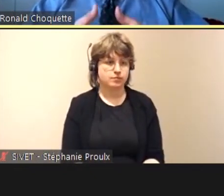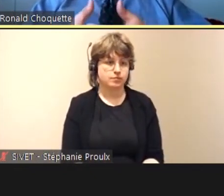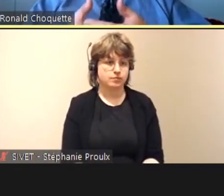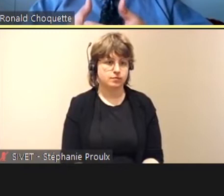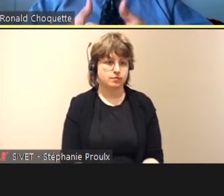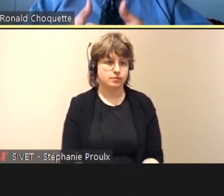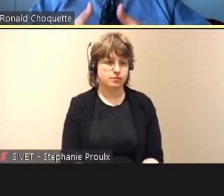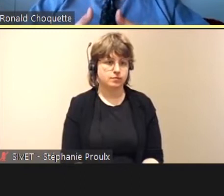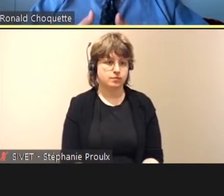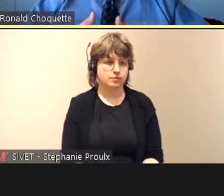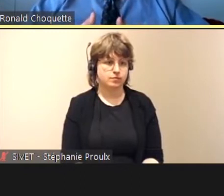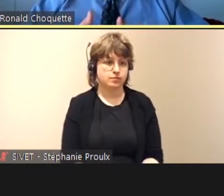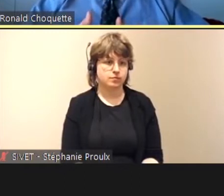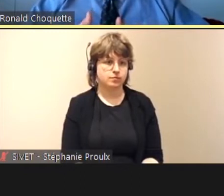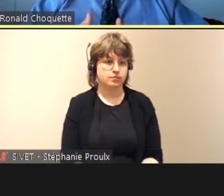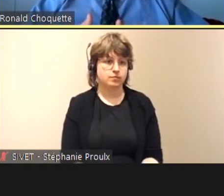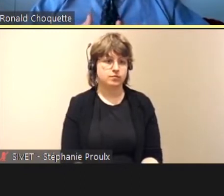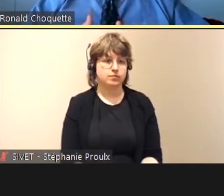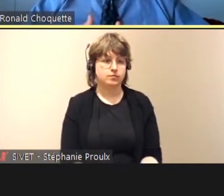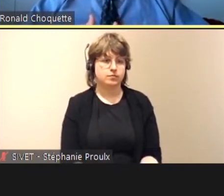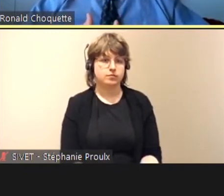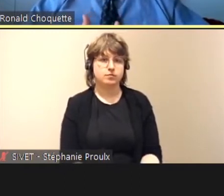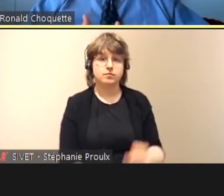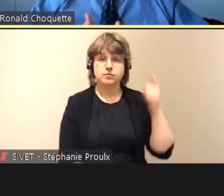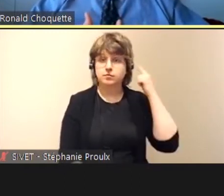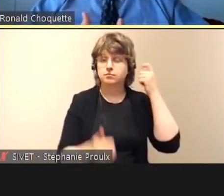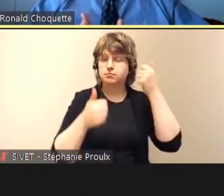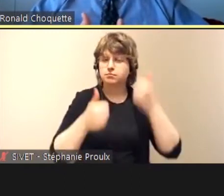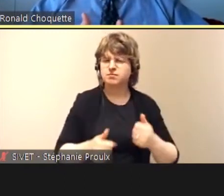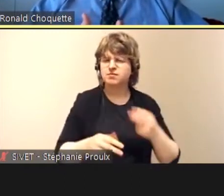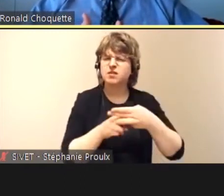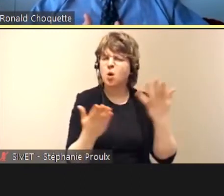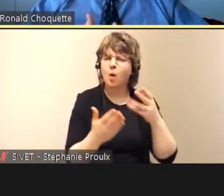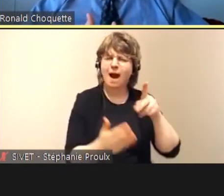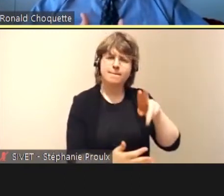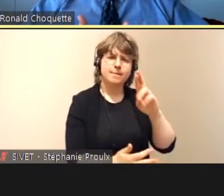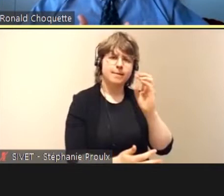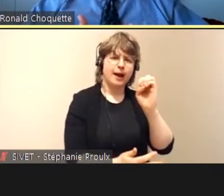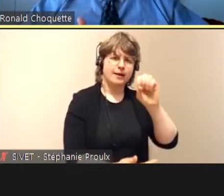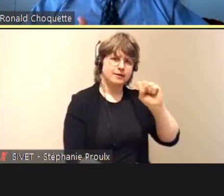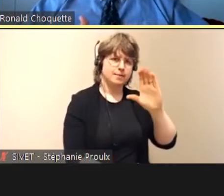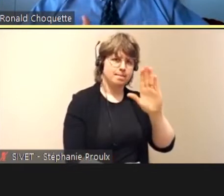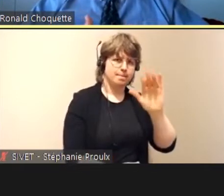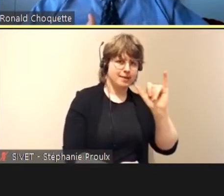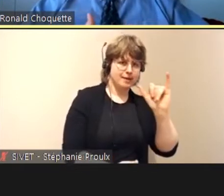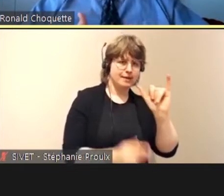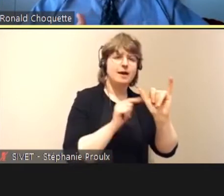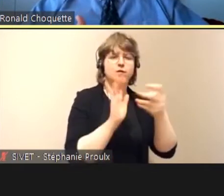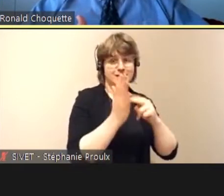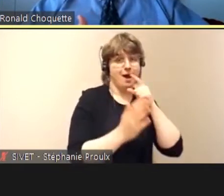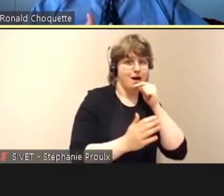OK. Une surdité due à l'âge, on appelle ça une presbyacousie. Presby pour